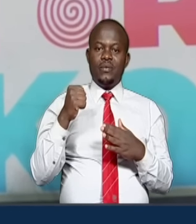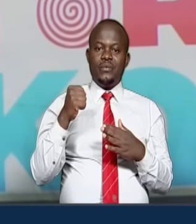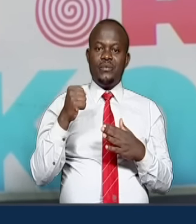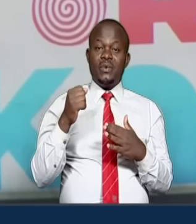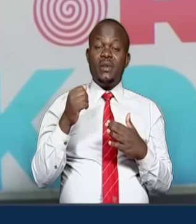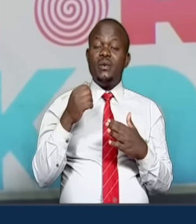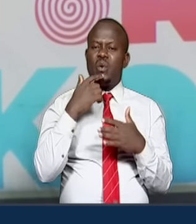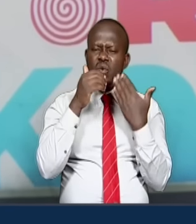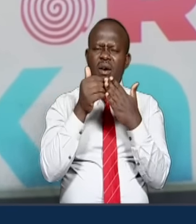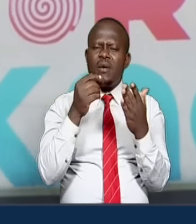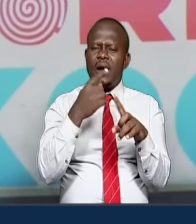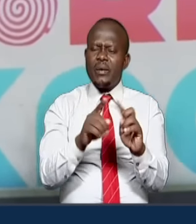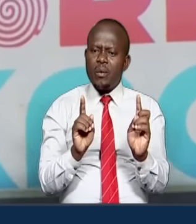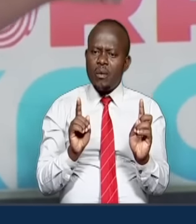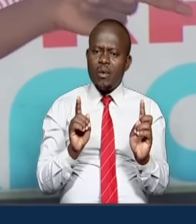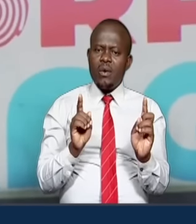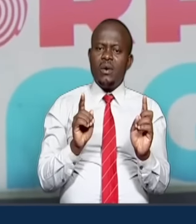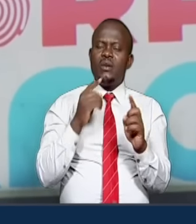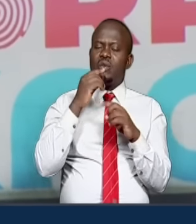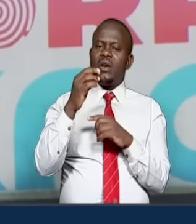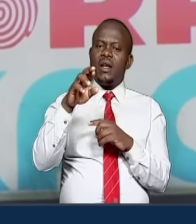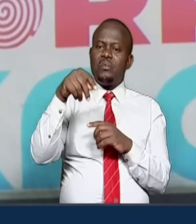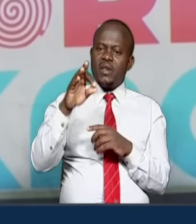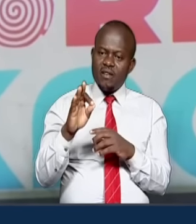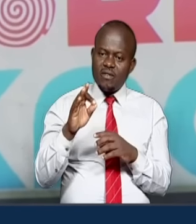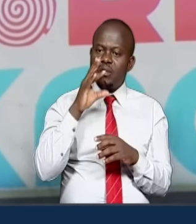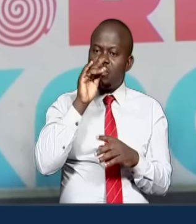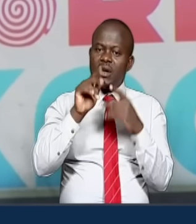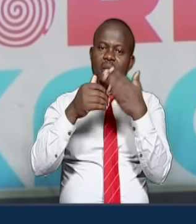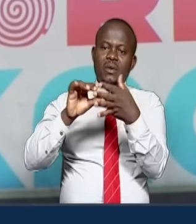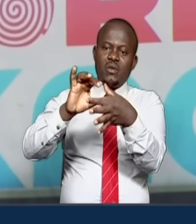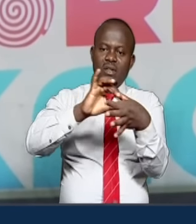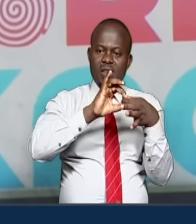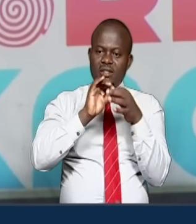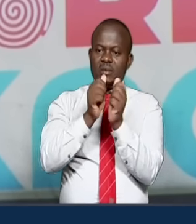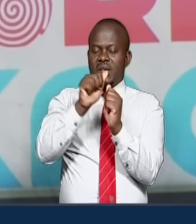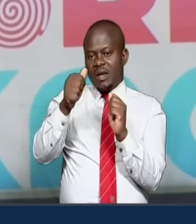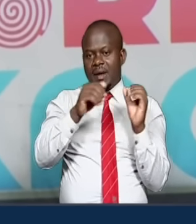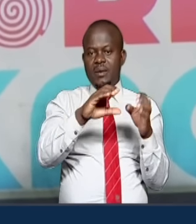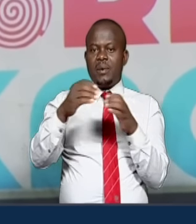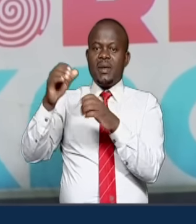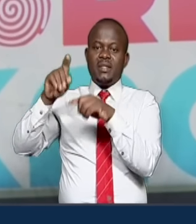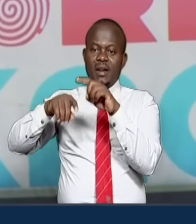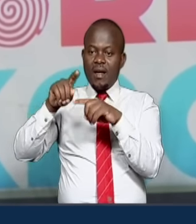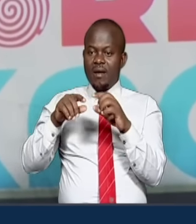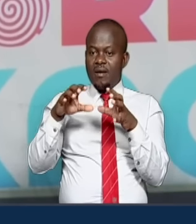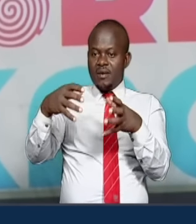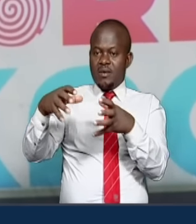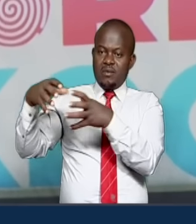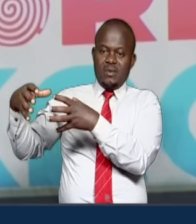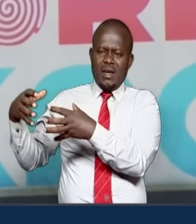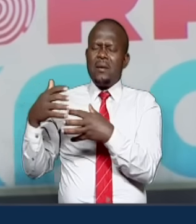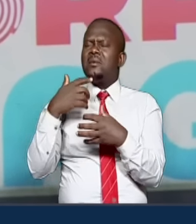n'uko kuvuga ngo ariko tuvuga FPR tuvuga nawe dufatanije bandi mashyaka ariko